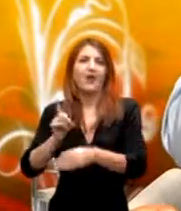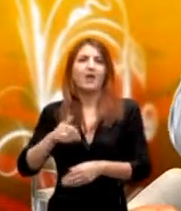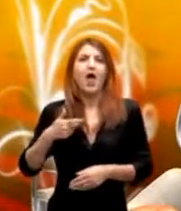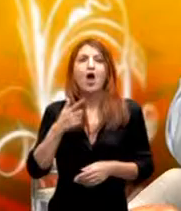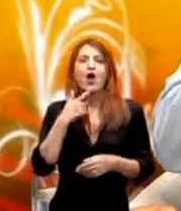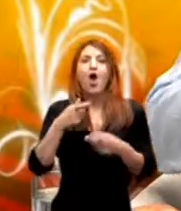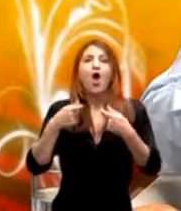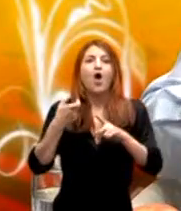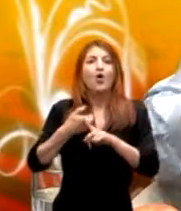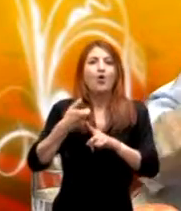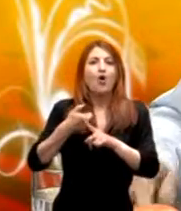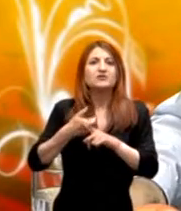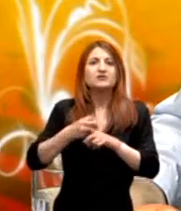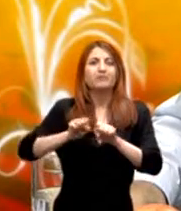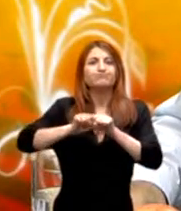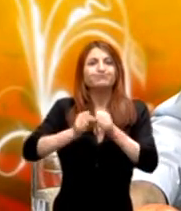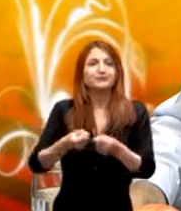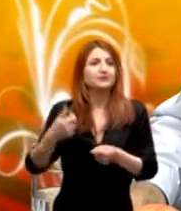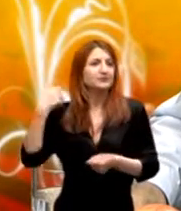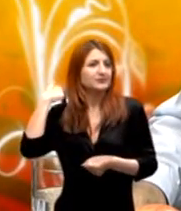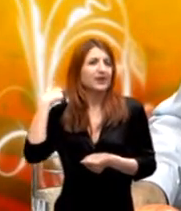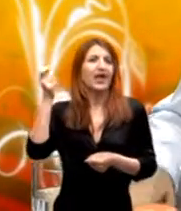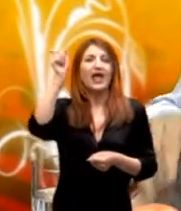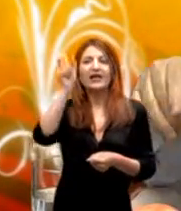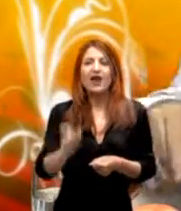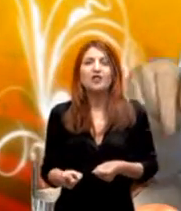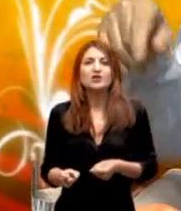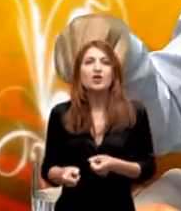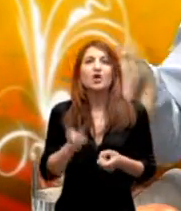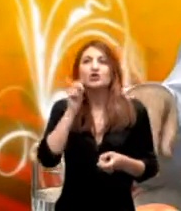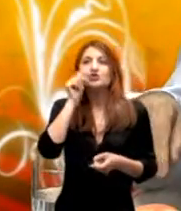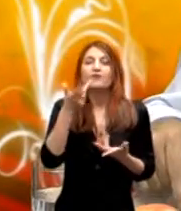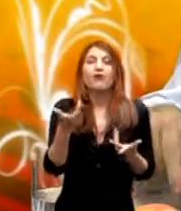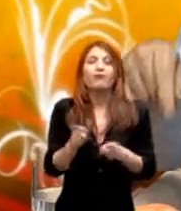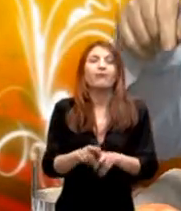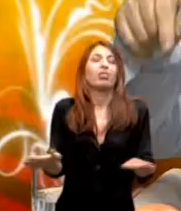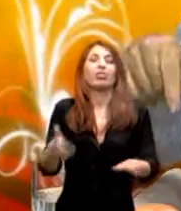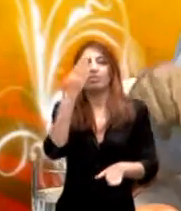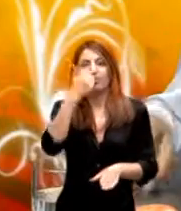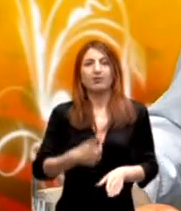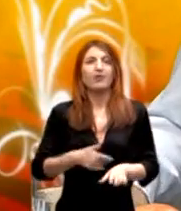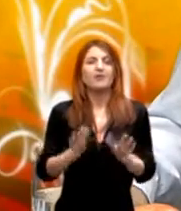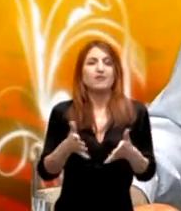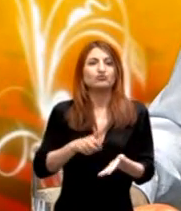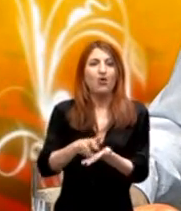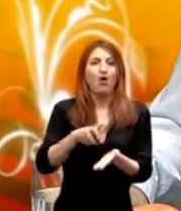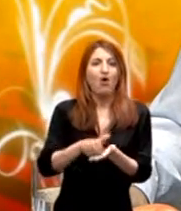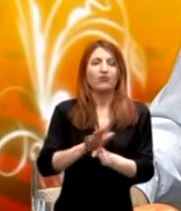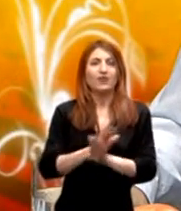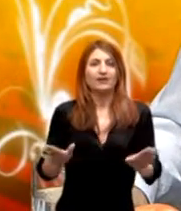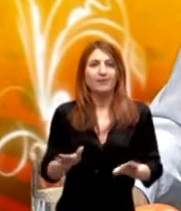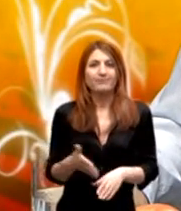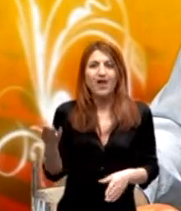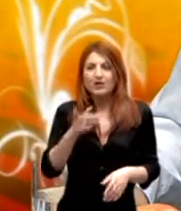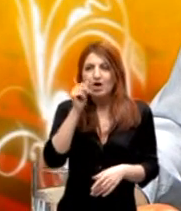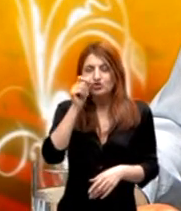Kost, dogodi se prijelom kralješka i više čovjek ne hoda. U onom trenutku kad